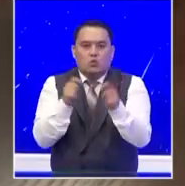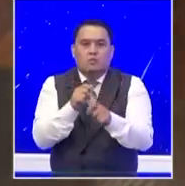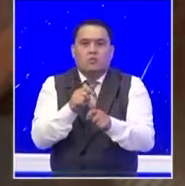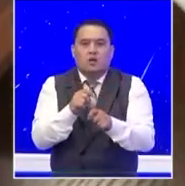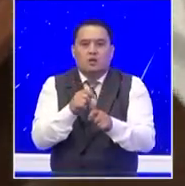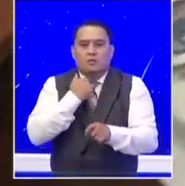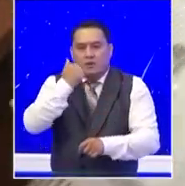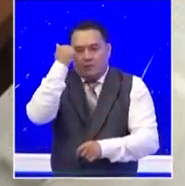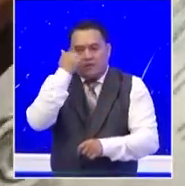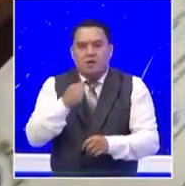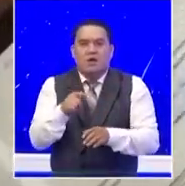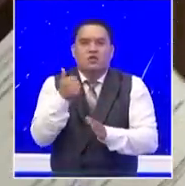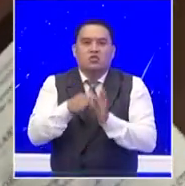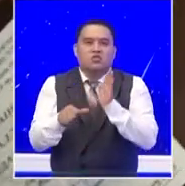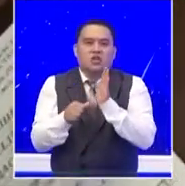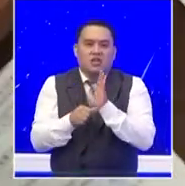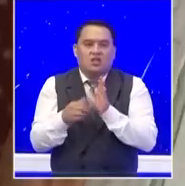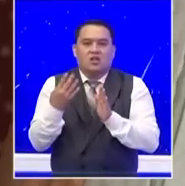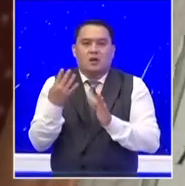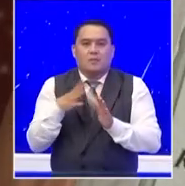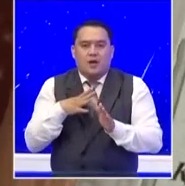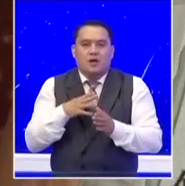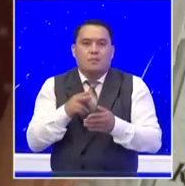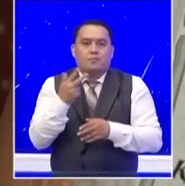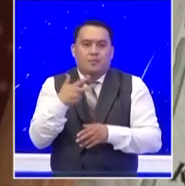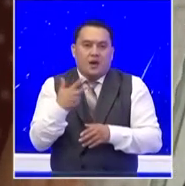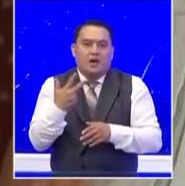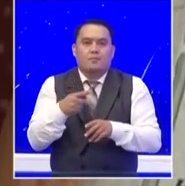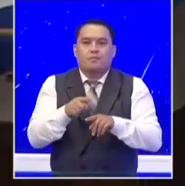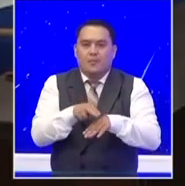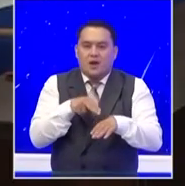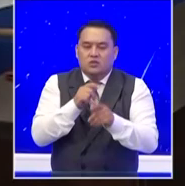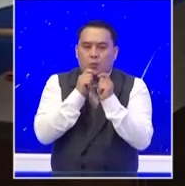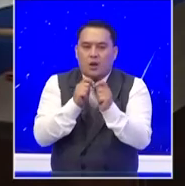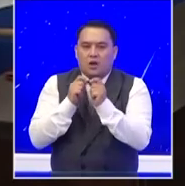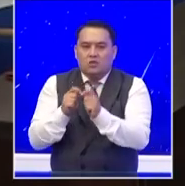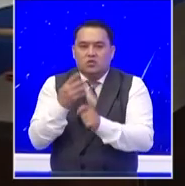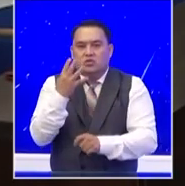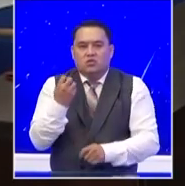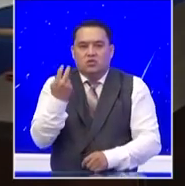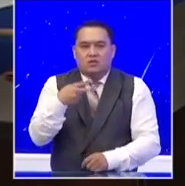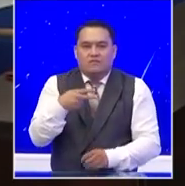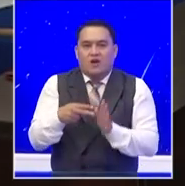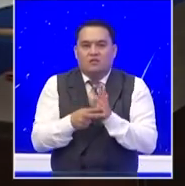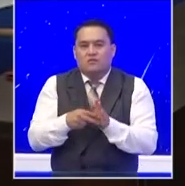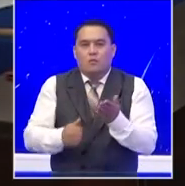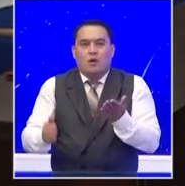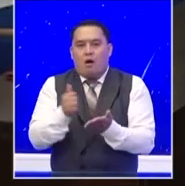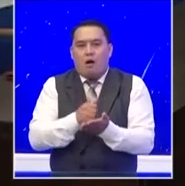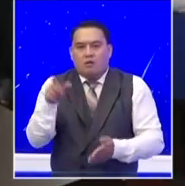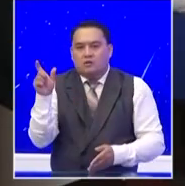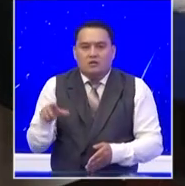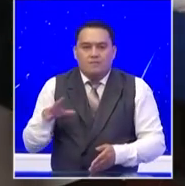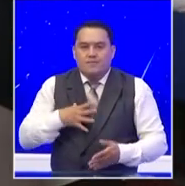вручены благодарственные письма. 63 стражи порядка награждены грамотами, а 428 кандидатов